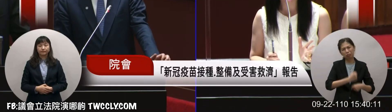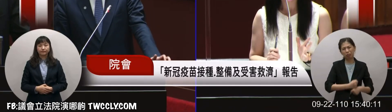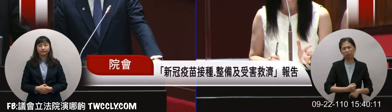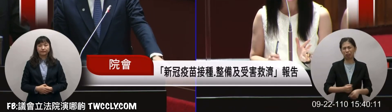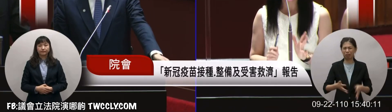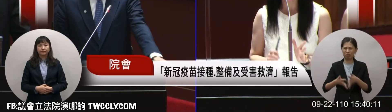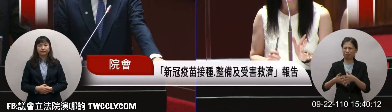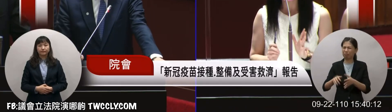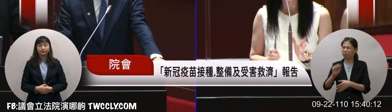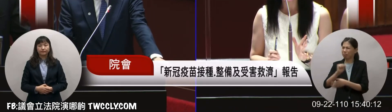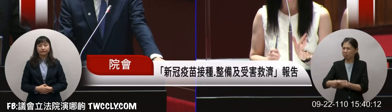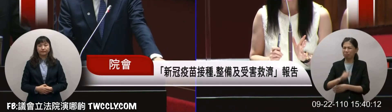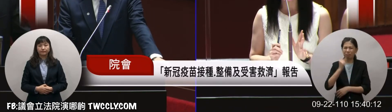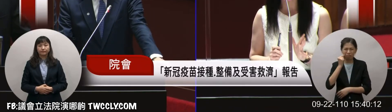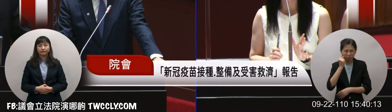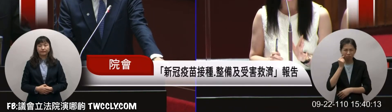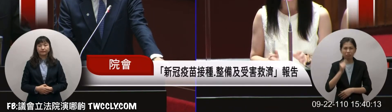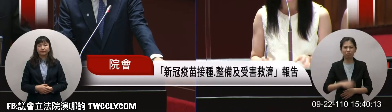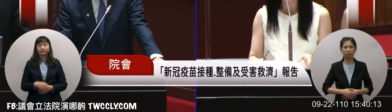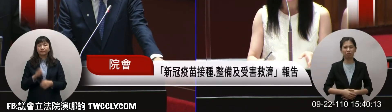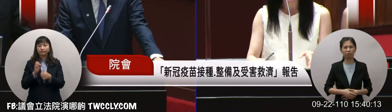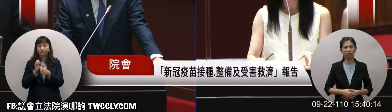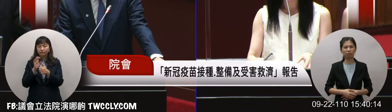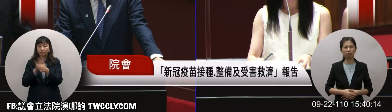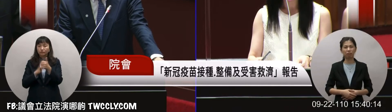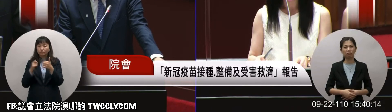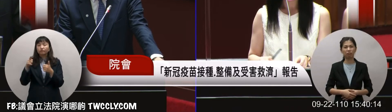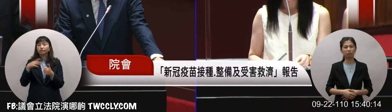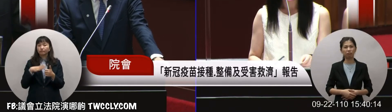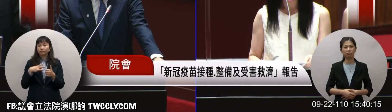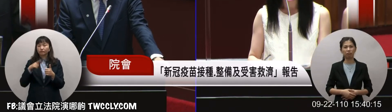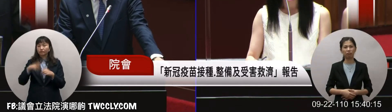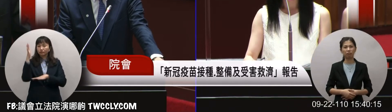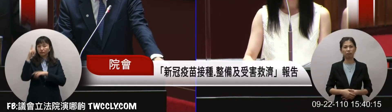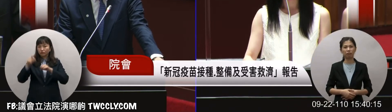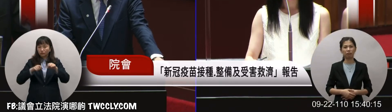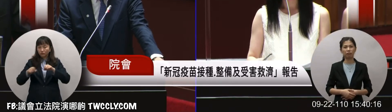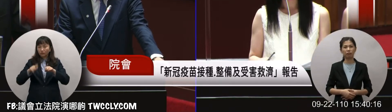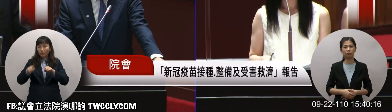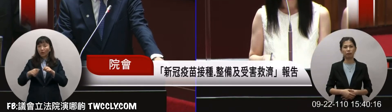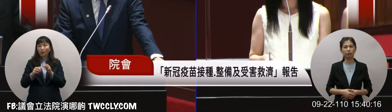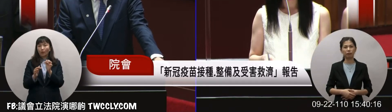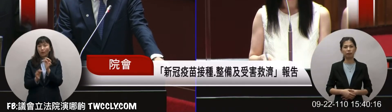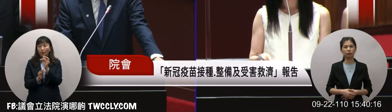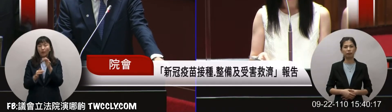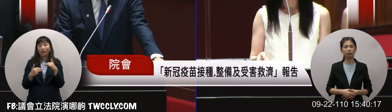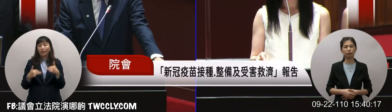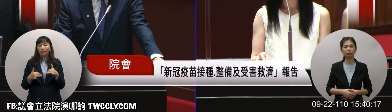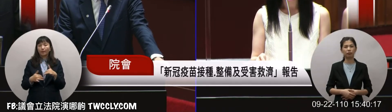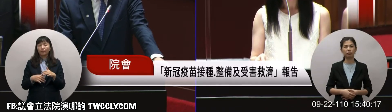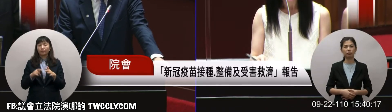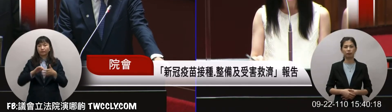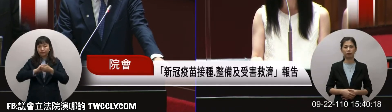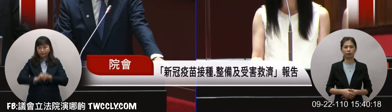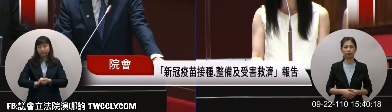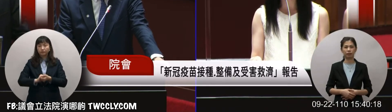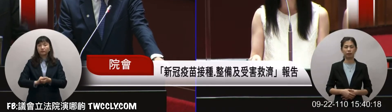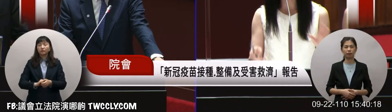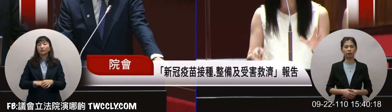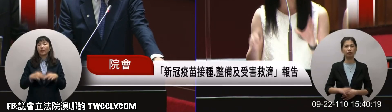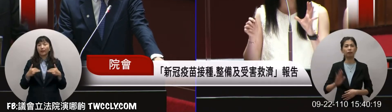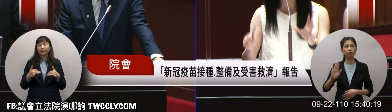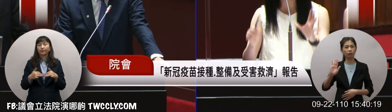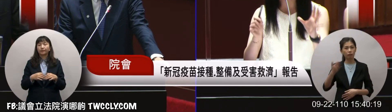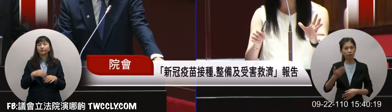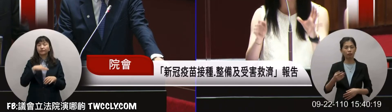种类，所以我觉得这个问题非常的严重。 也应该了解，他这个政策还没有完全的。好，就定案。 对，但是我